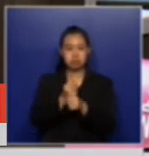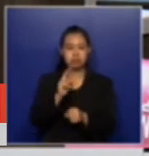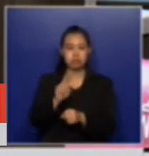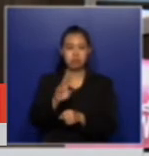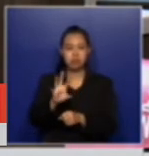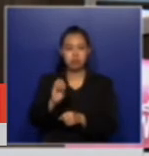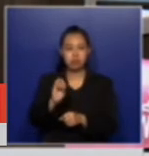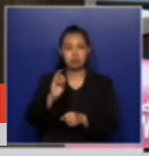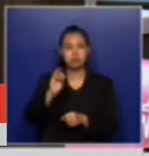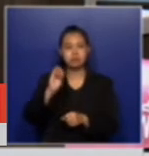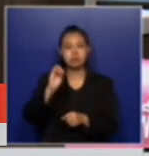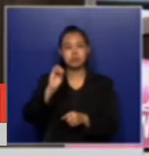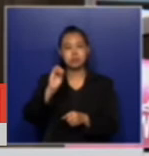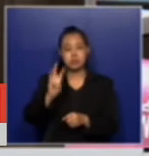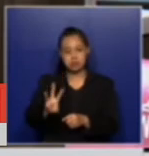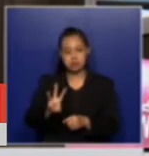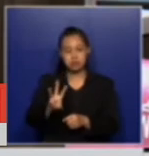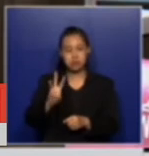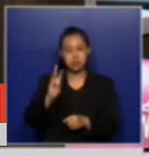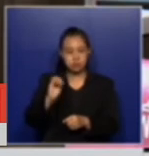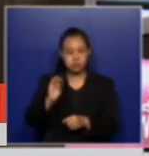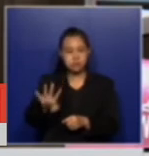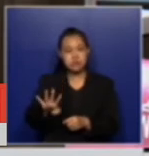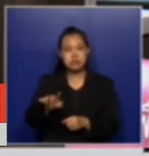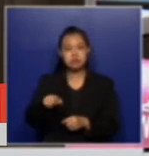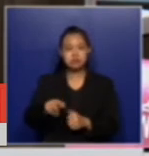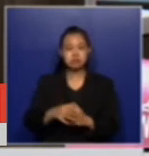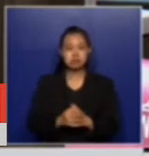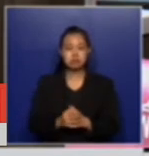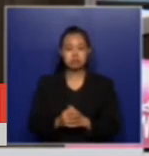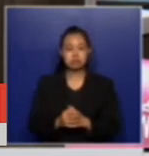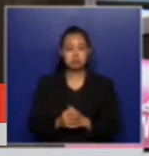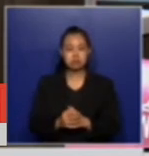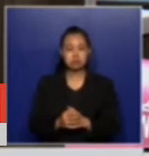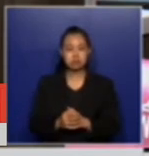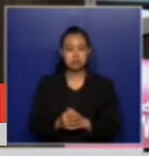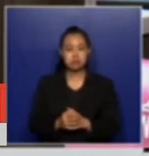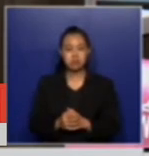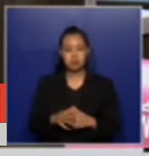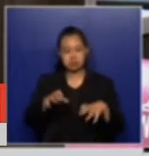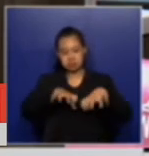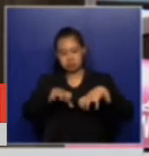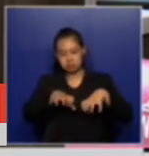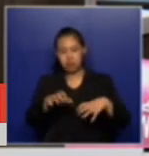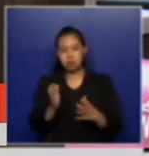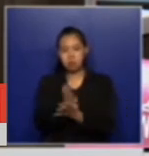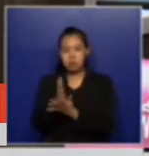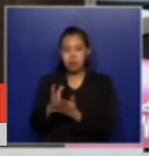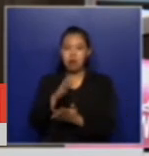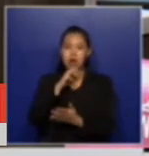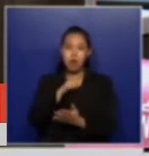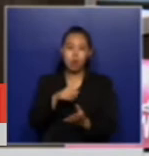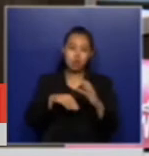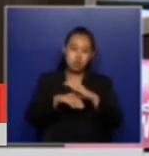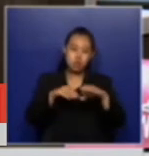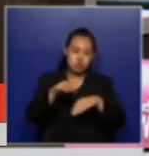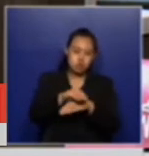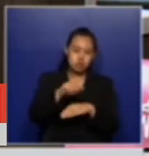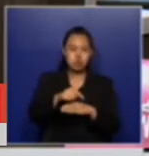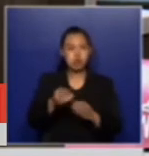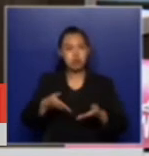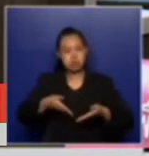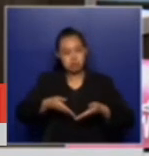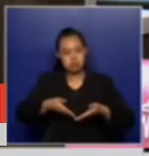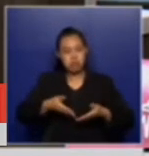64ถูกจัดสรรแบบเก่าๆอย่างที่กราบเรียนมุ่งไปเน้นในเรื่องเกี่ยวกับการก่อสร้างขุดคูคลองน